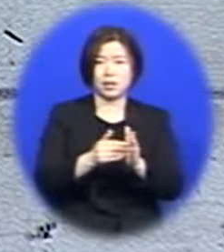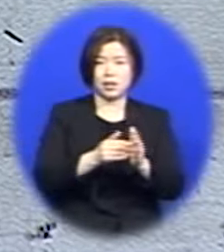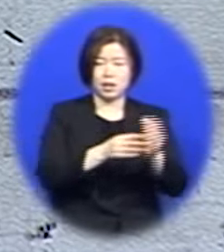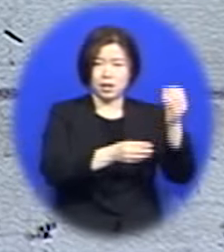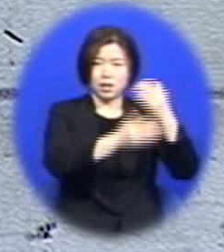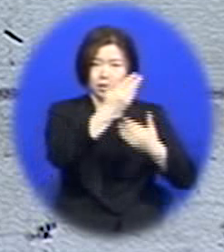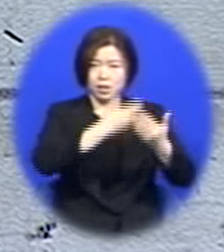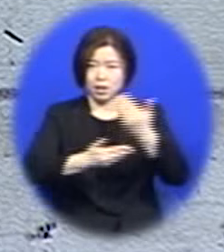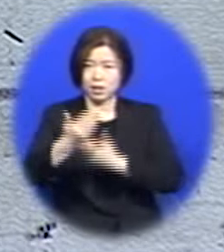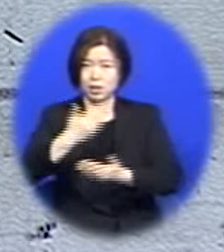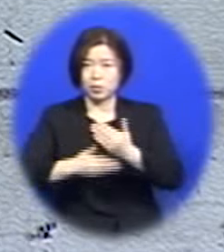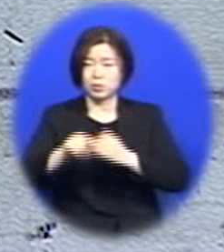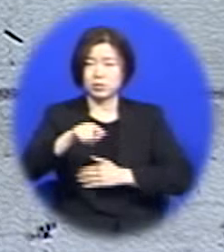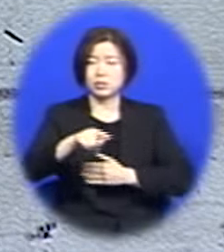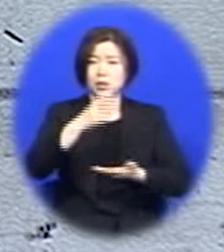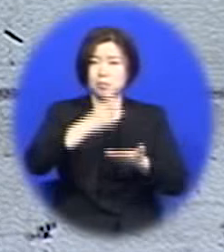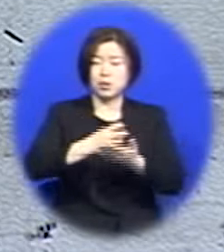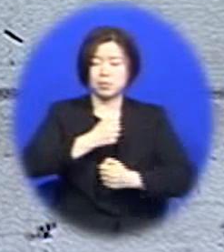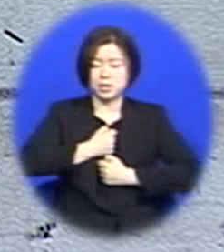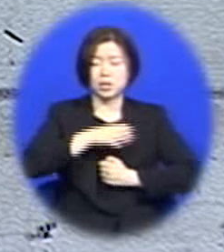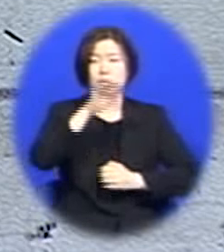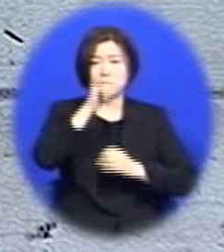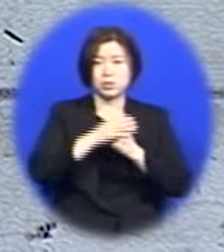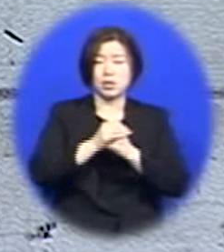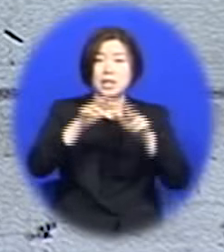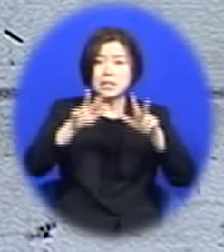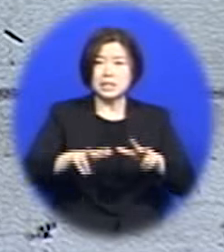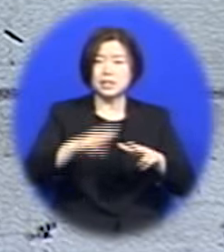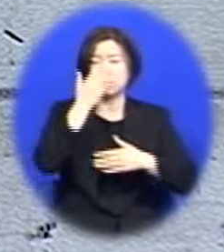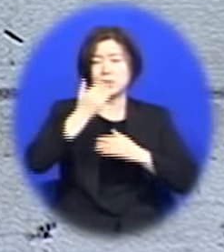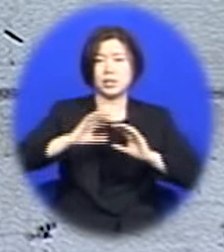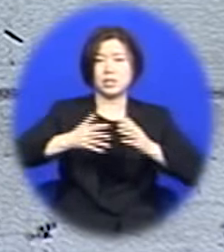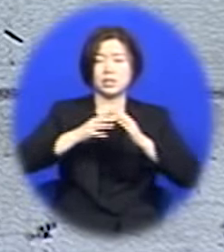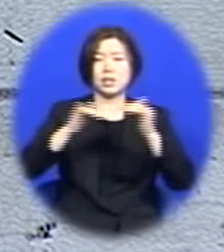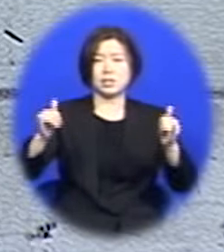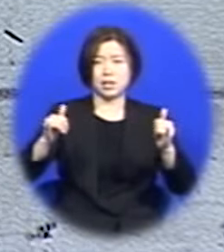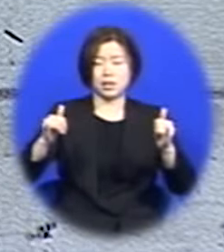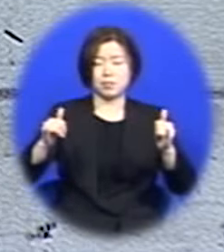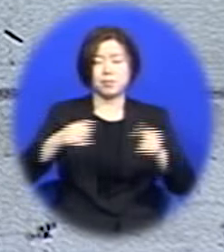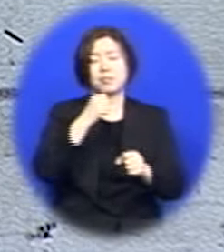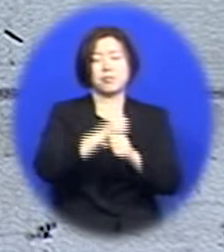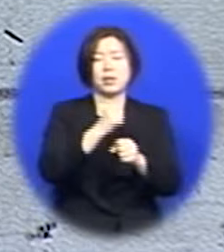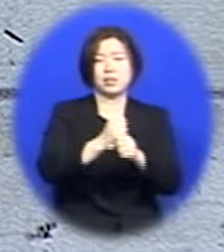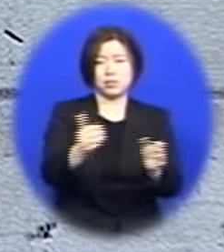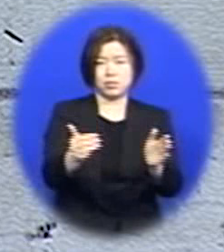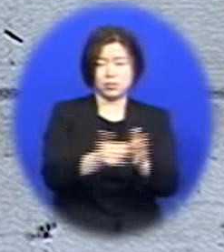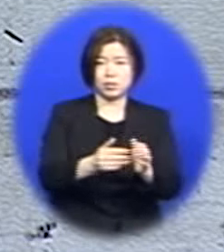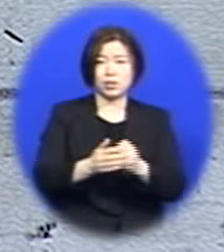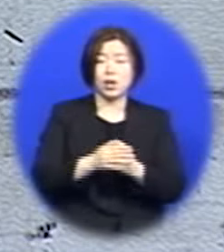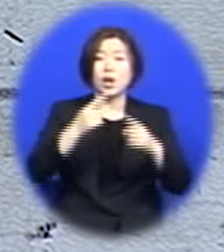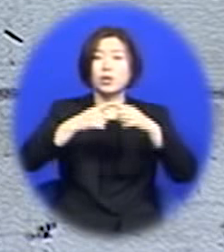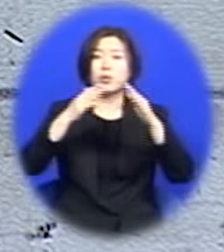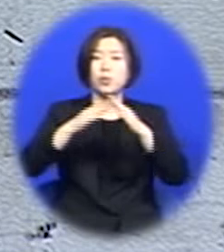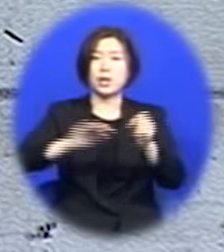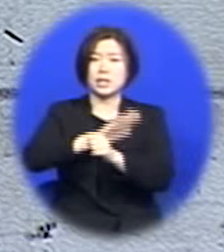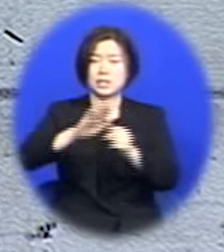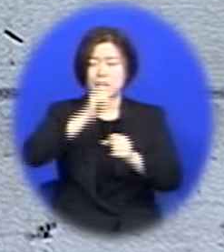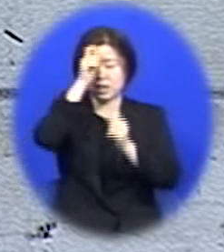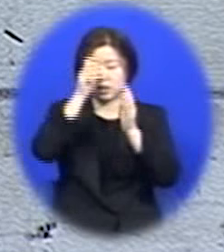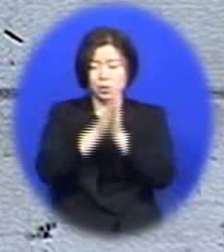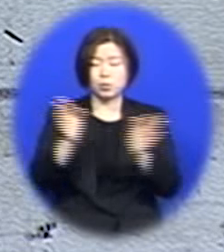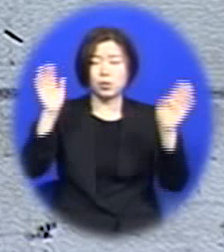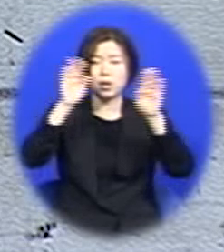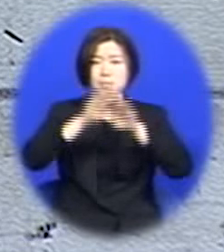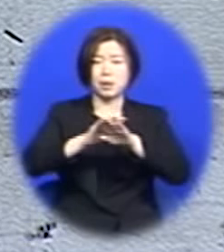대대로 지켜옵니다. 그게 지금 이스라엘을 만든 거예요. 교회 사랑 기도의 밤은